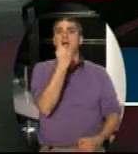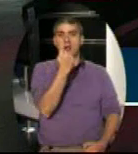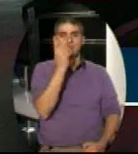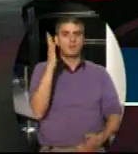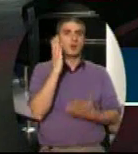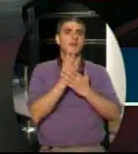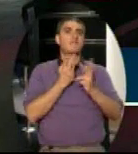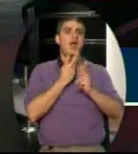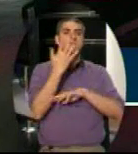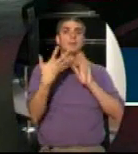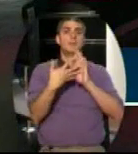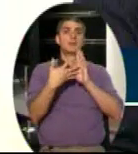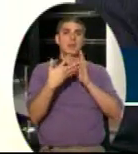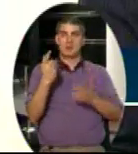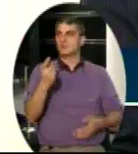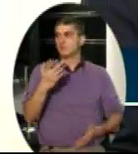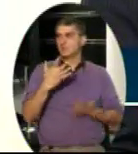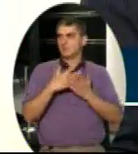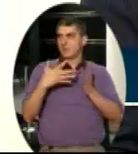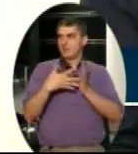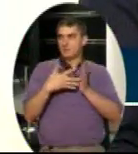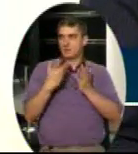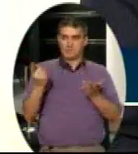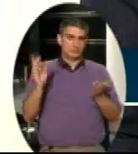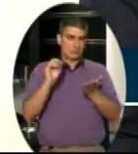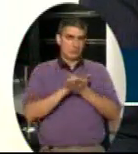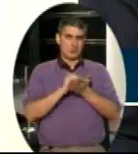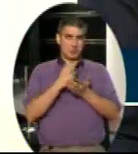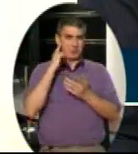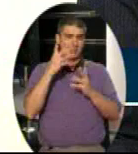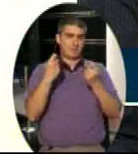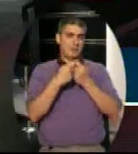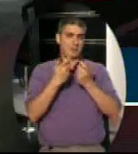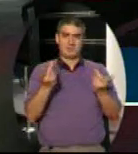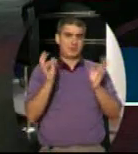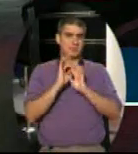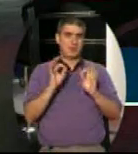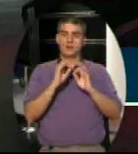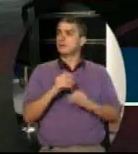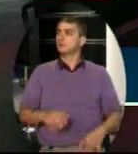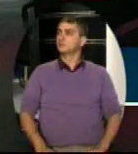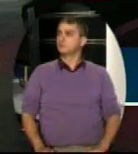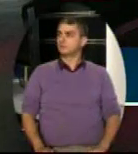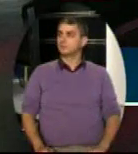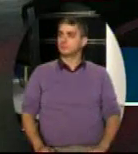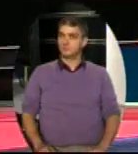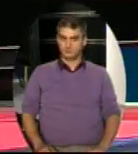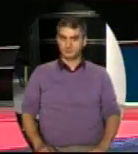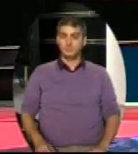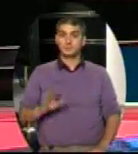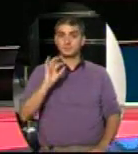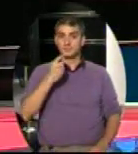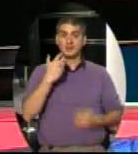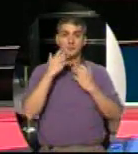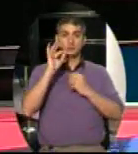וגם הוא כבר עבר בדיקת פוליגרף ביוזמת ידיעות אחרונות. טוב, הוא עבר בדיקת פוליגרף של העיתון, אני לא יודעת איזה רלוונטיות יש לזה בכלל. בעניין, כן, בעניין, דווקא